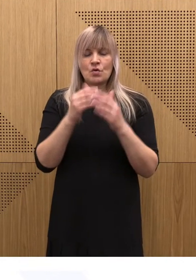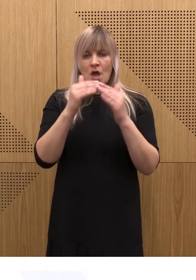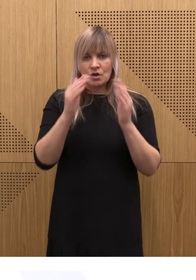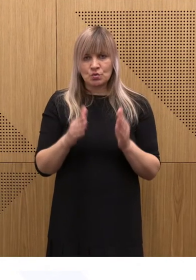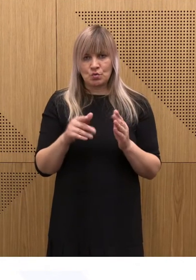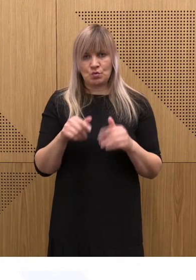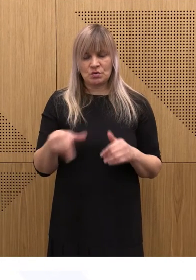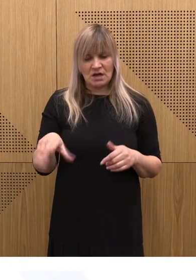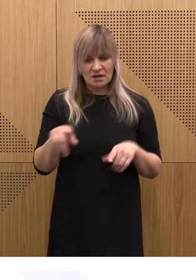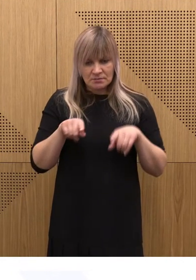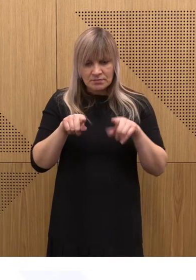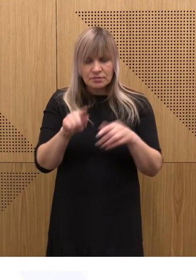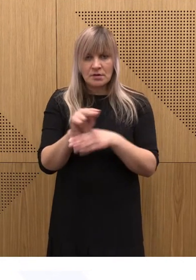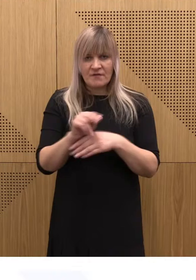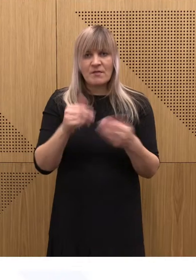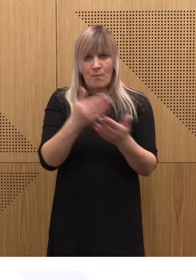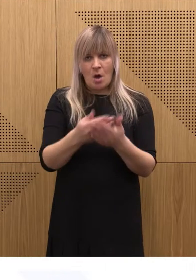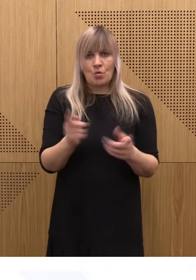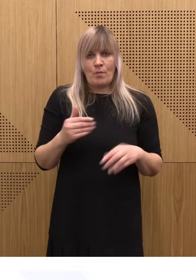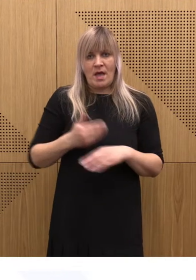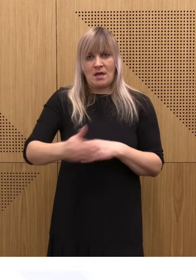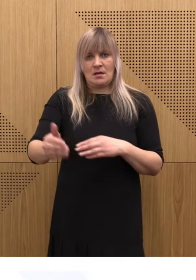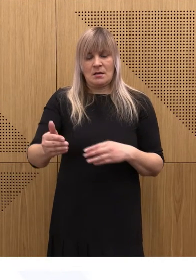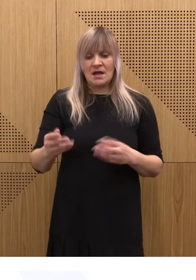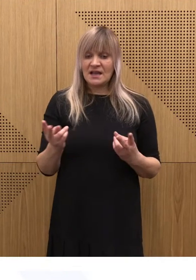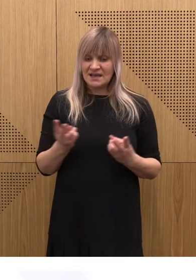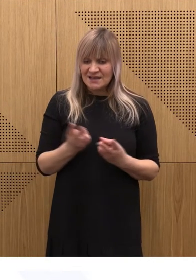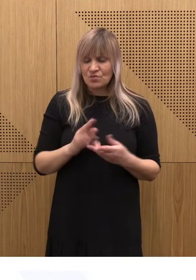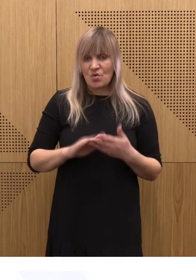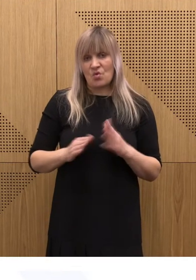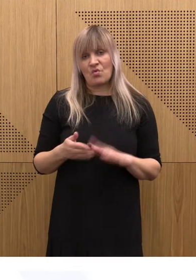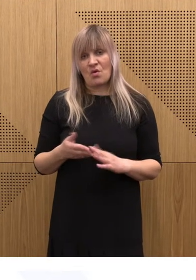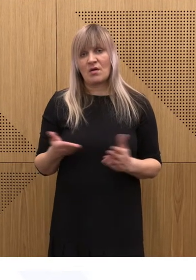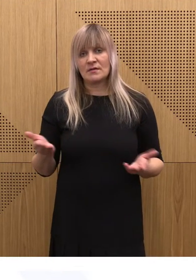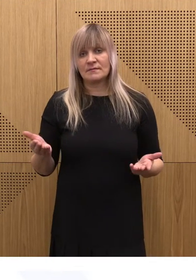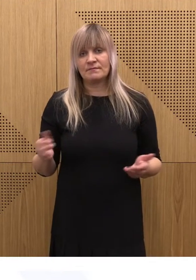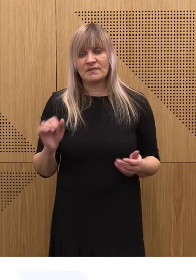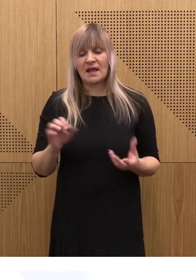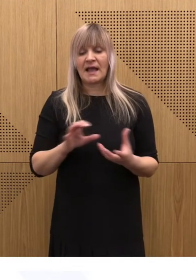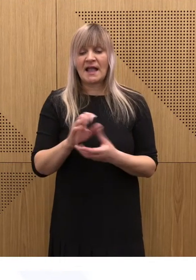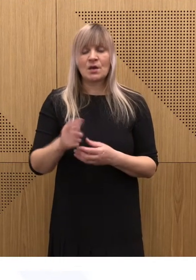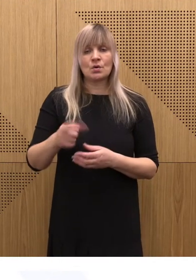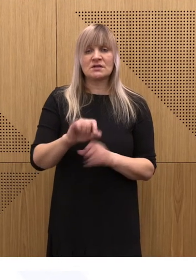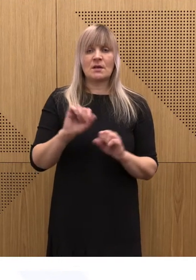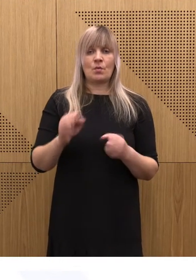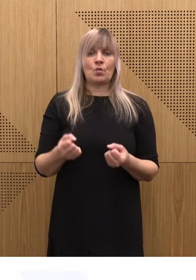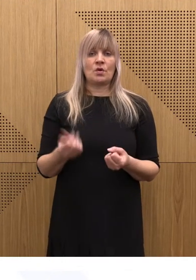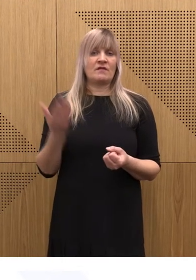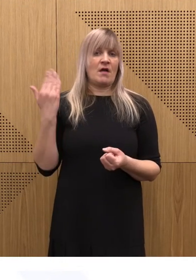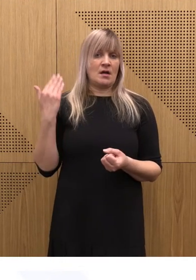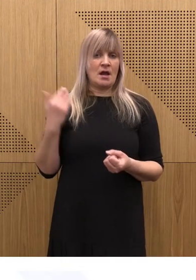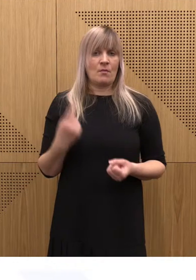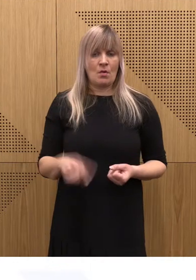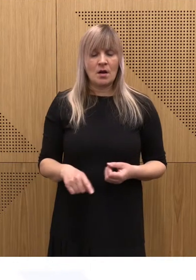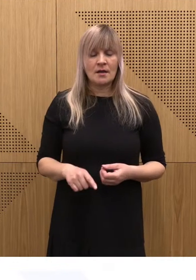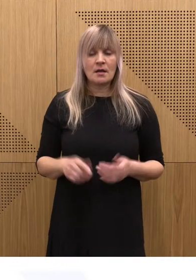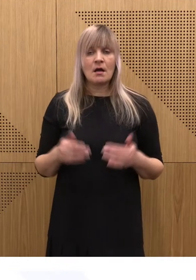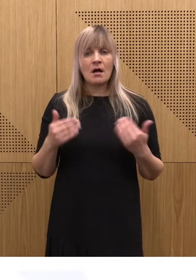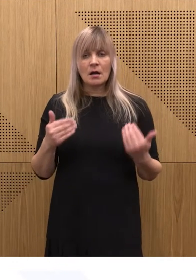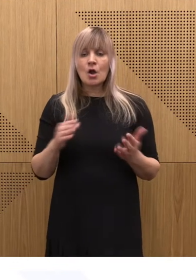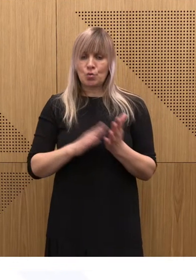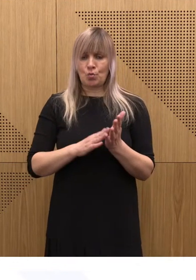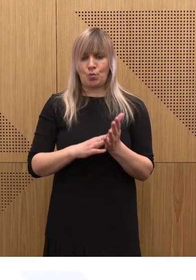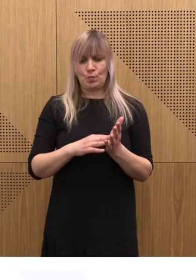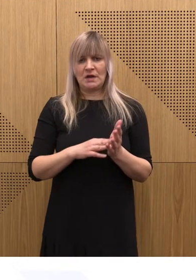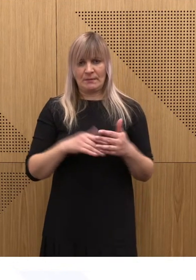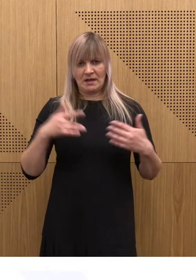pakkuda COVID-19 patsientidele parimat ravi. Ehk selles vaates loomulikult meil ongi oluliselt keerulisem väljakutse kõigi meie ees, aga seda tublim